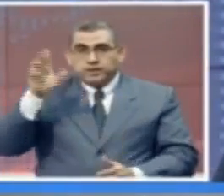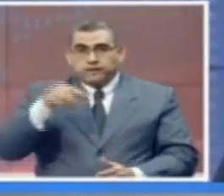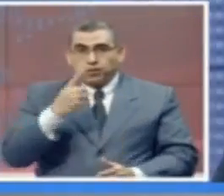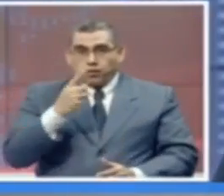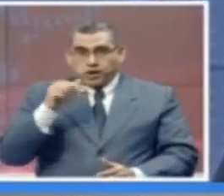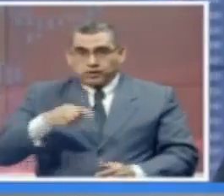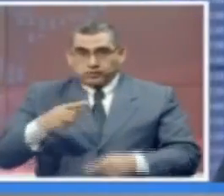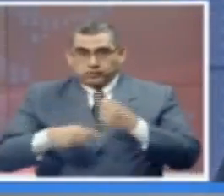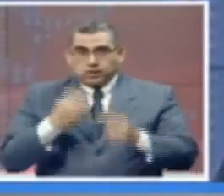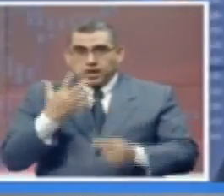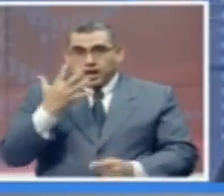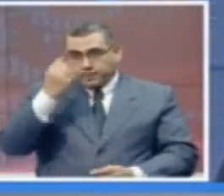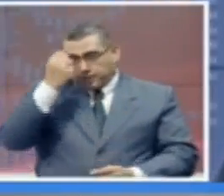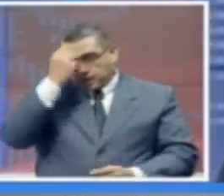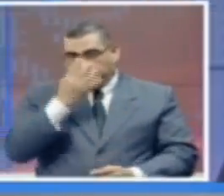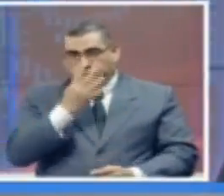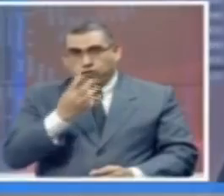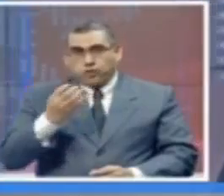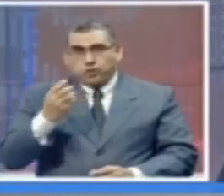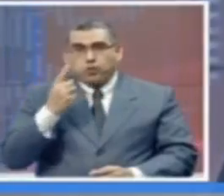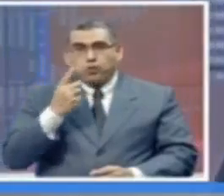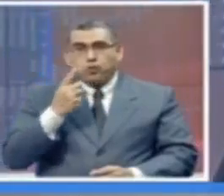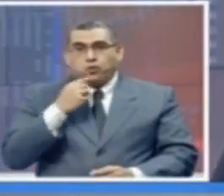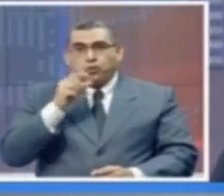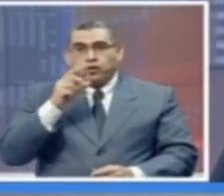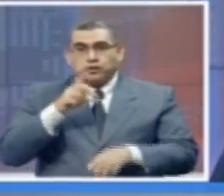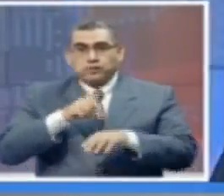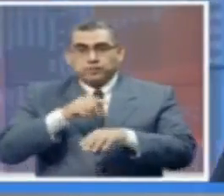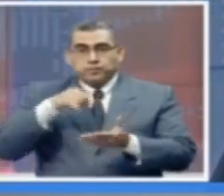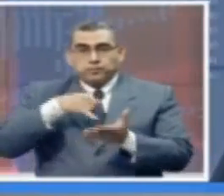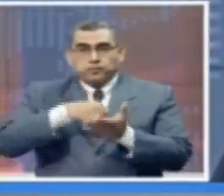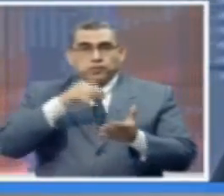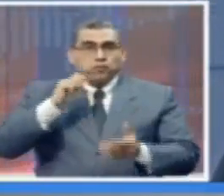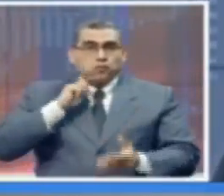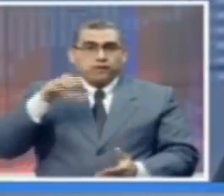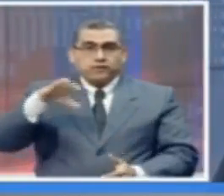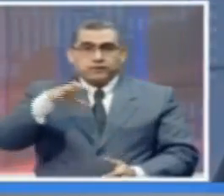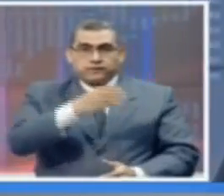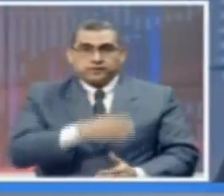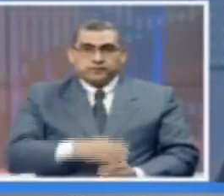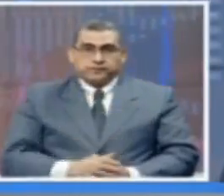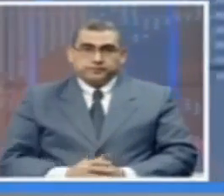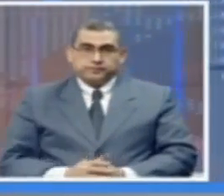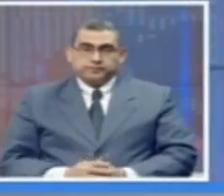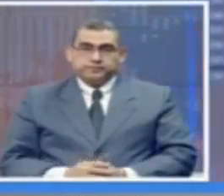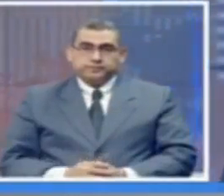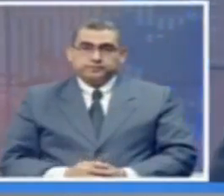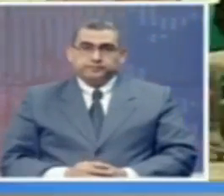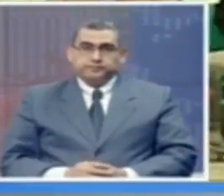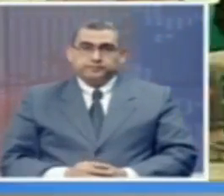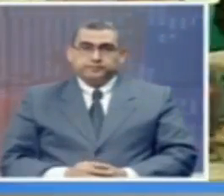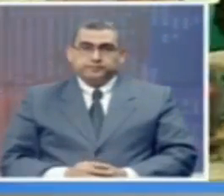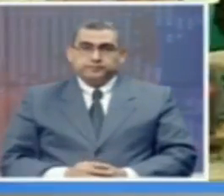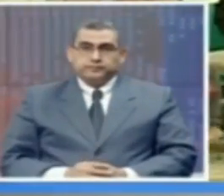الجاري 5400 وحدة بمحافظات الجمهورية.